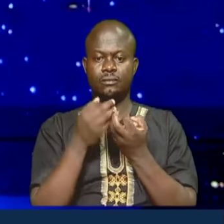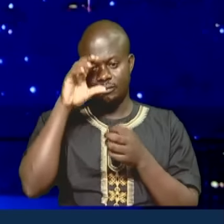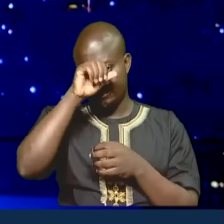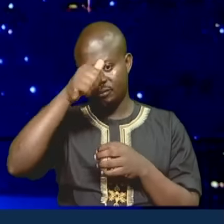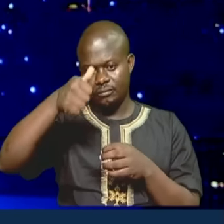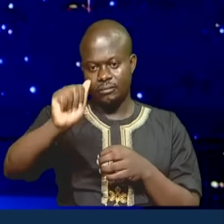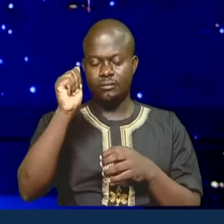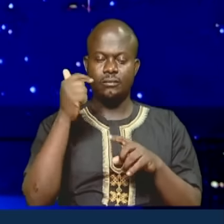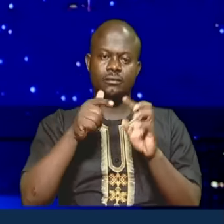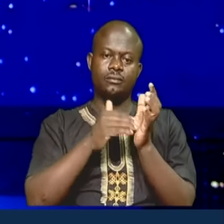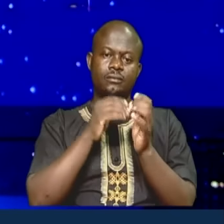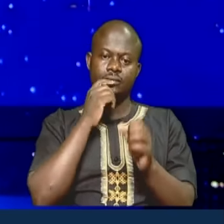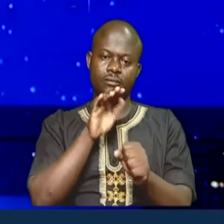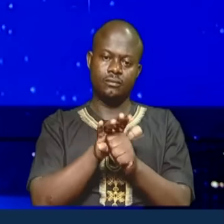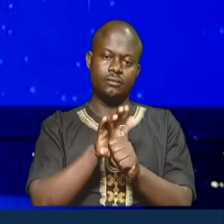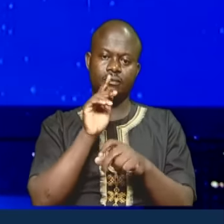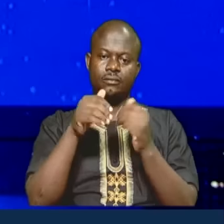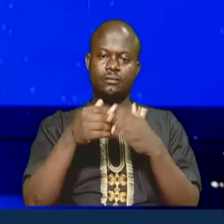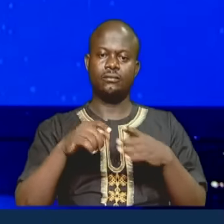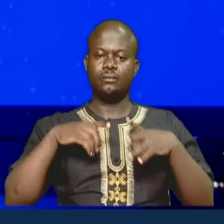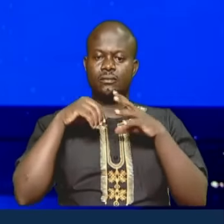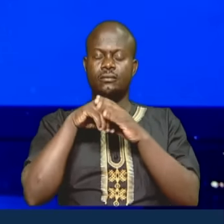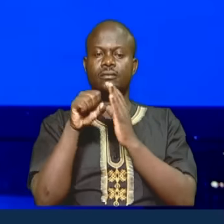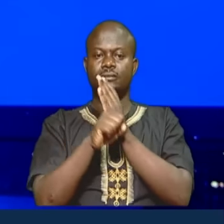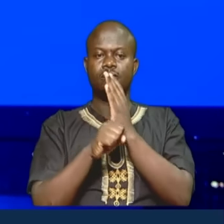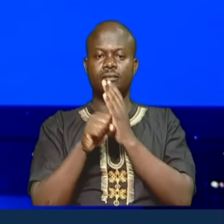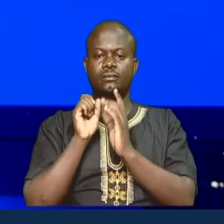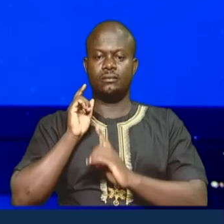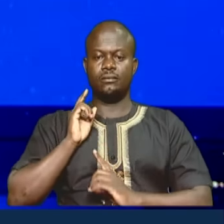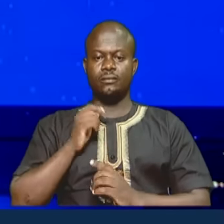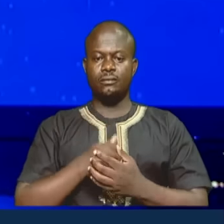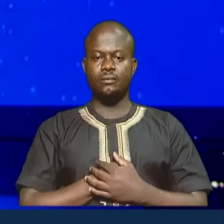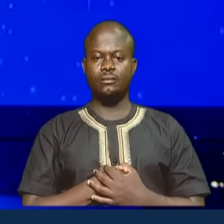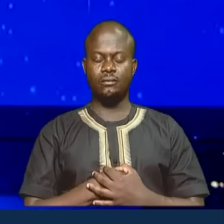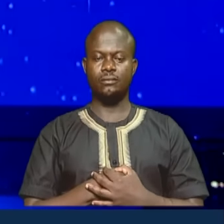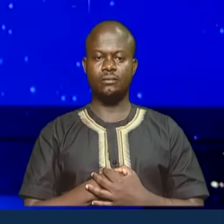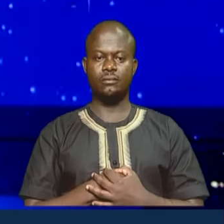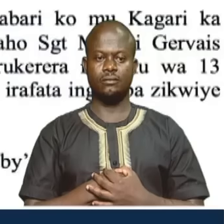ababo, anizeza abatuye umurenge wa Karambi umutekano.